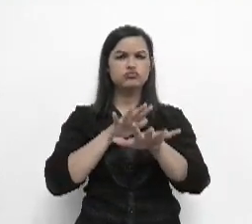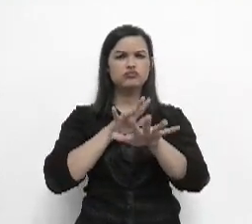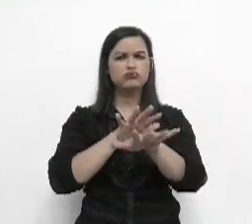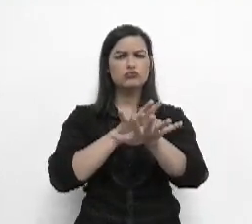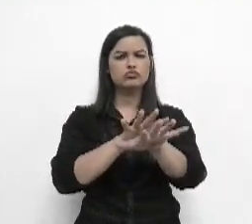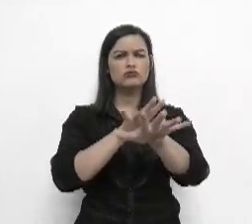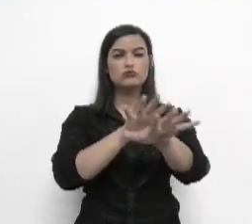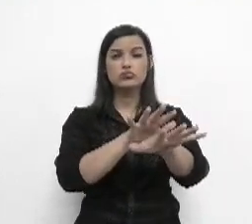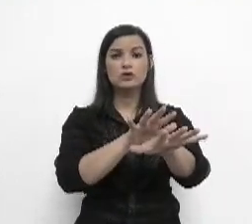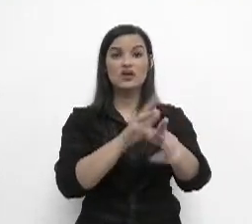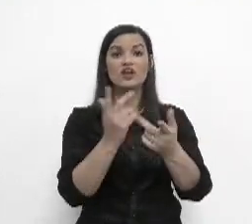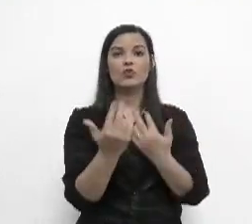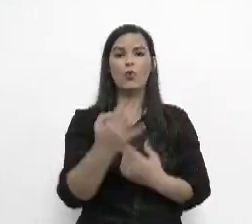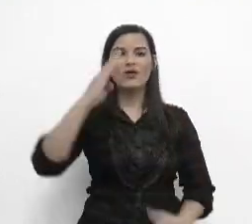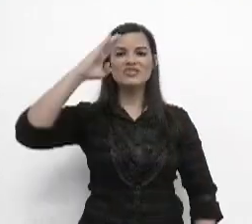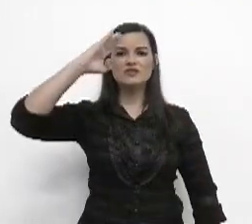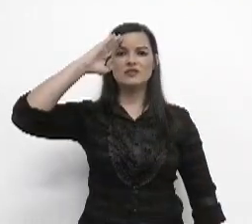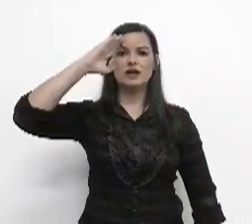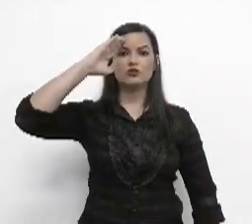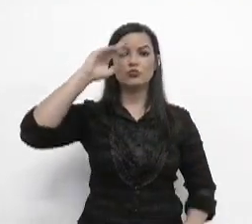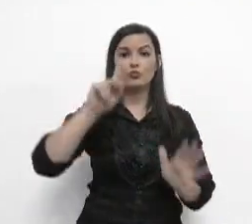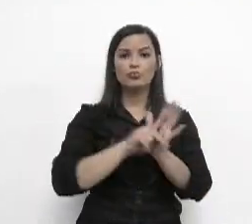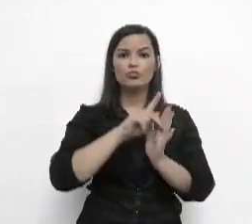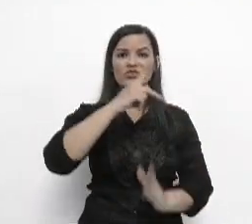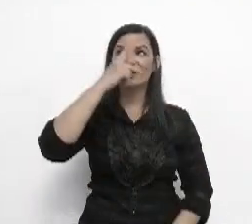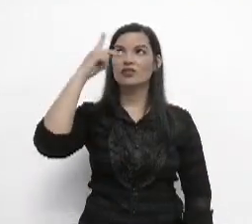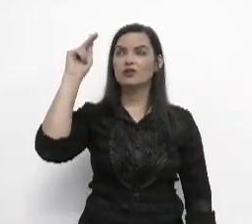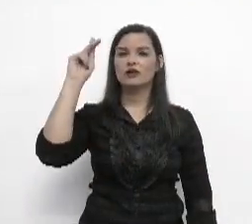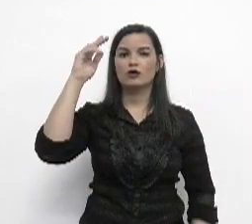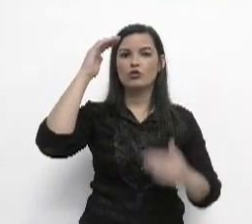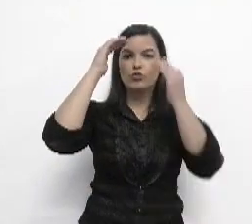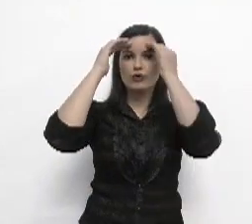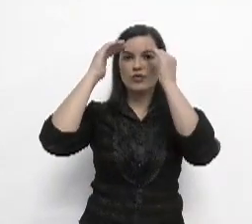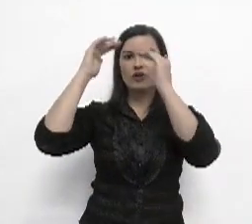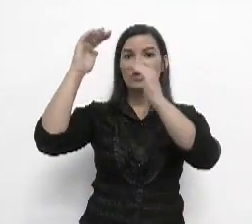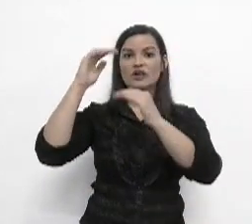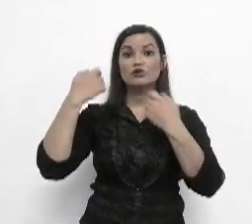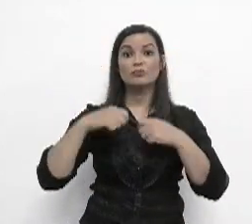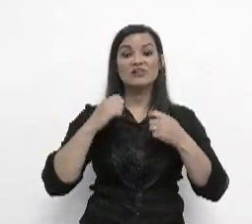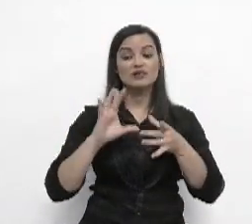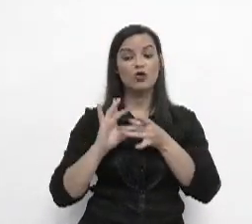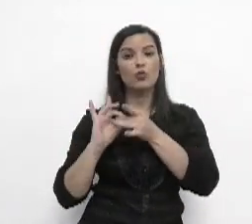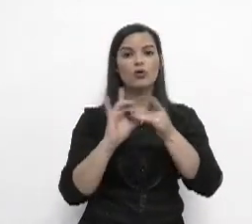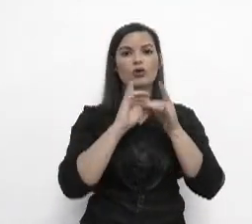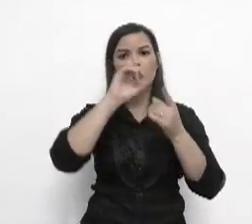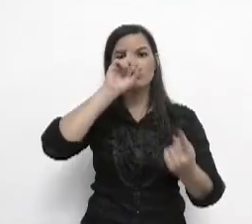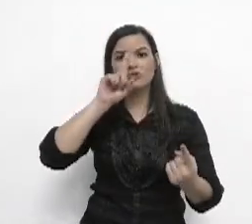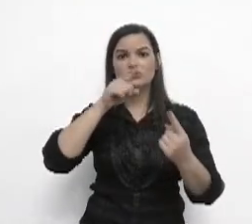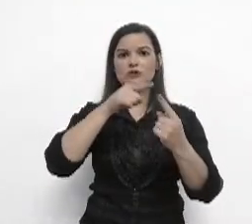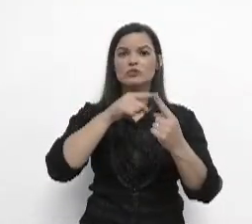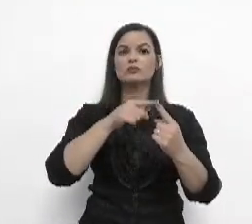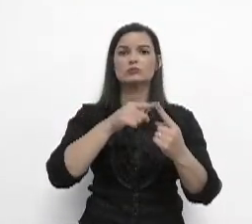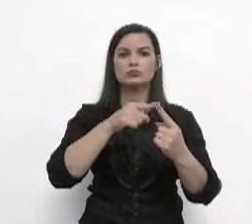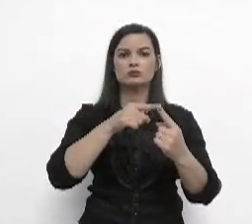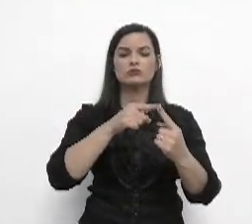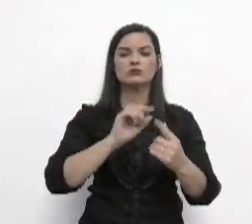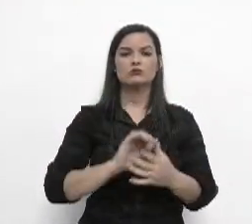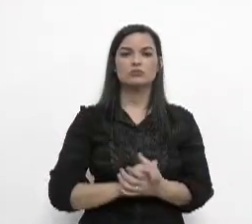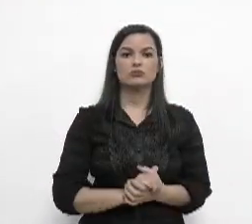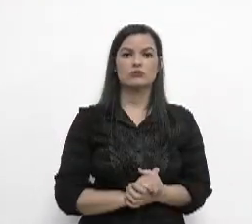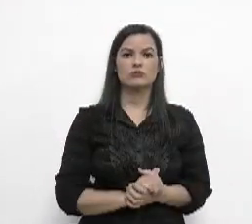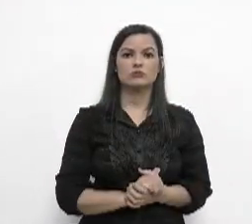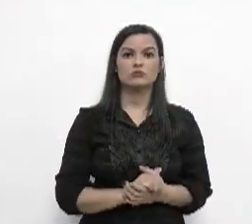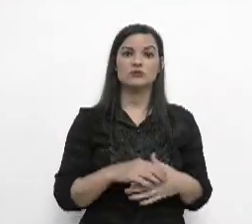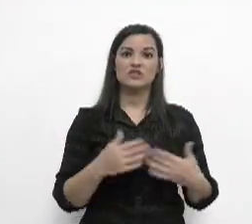um propósito. 예수님이 탄생하실 때 천사는 예수의 이름을 직접 장명, 거명해 지어 주셨습니다. E assim